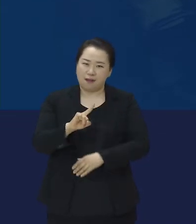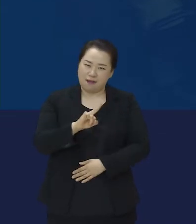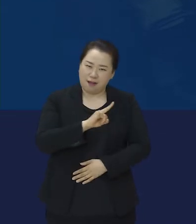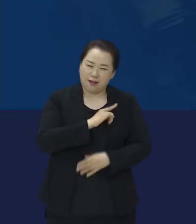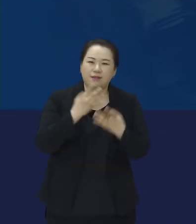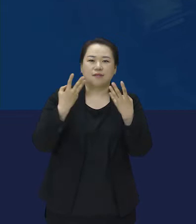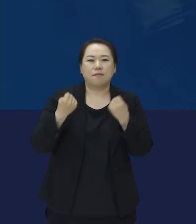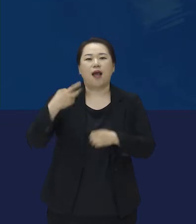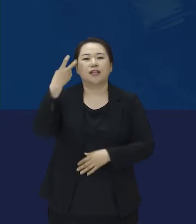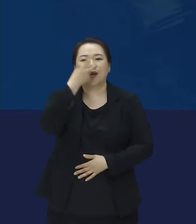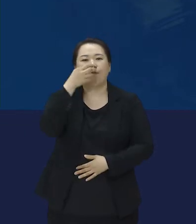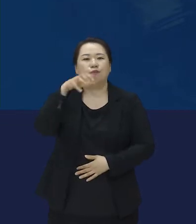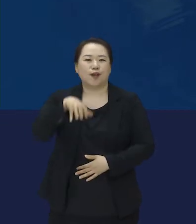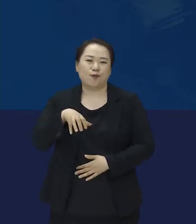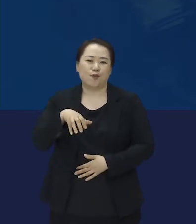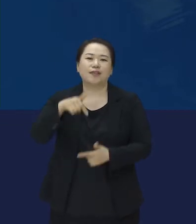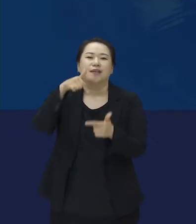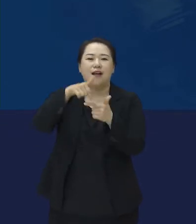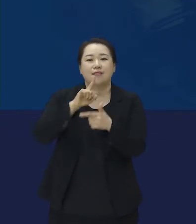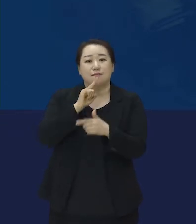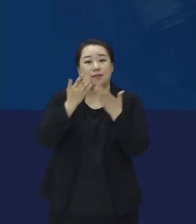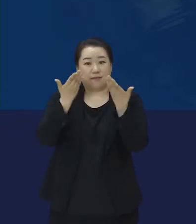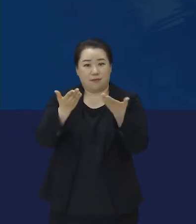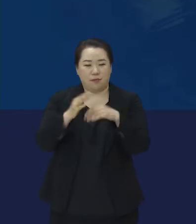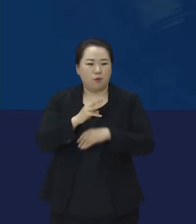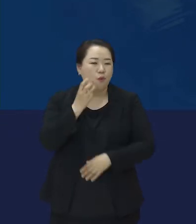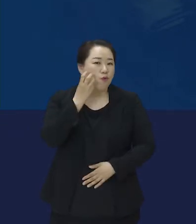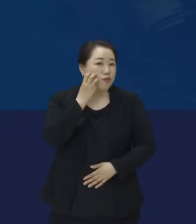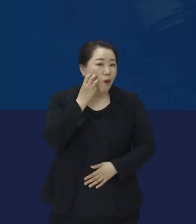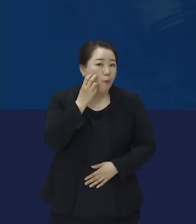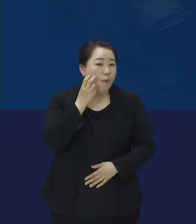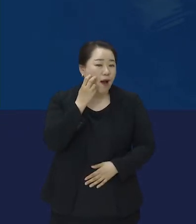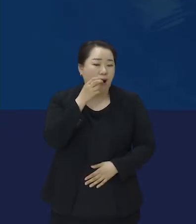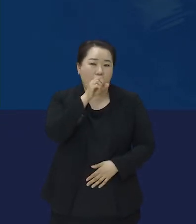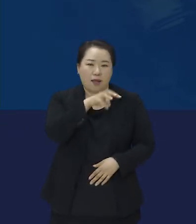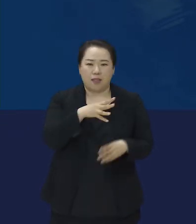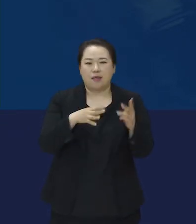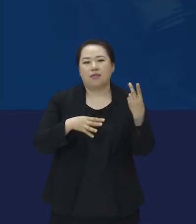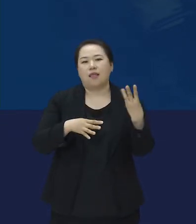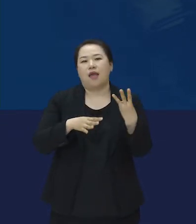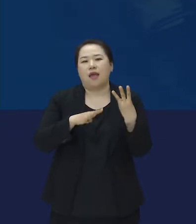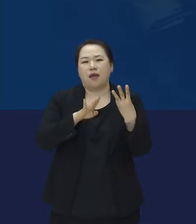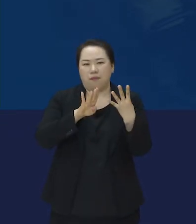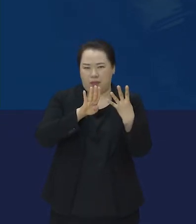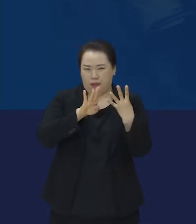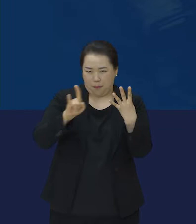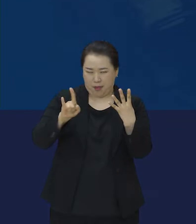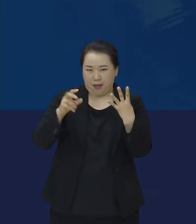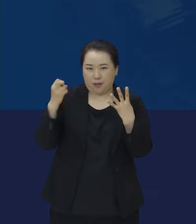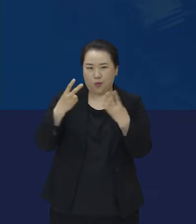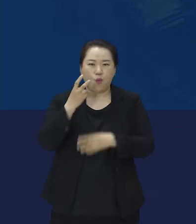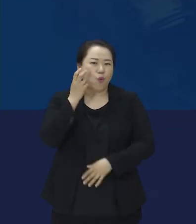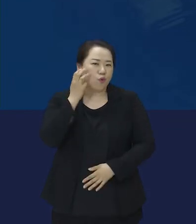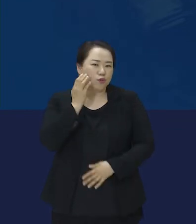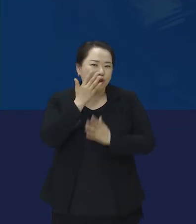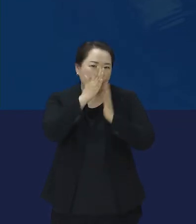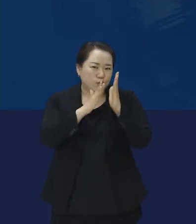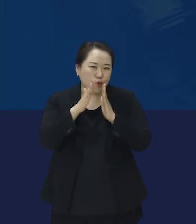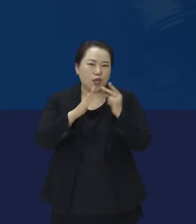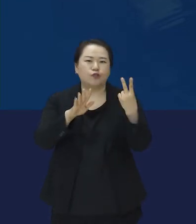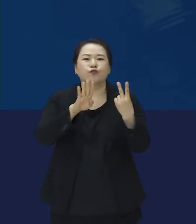많이 검사를 실시했고, 이웃 송파구의 4배, 서초구의 2배에 가까운